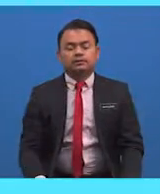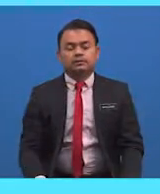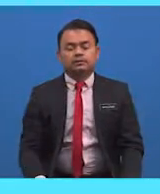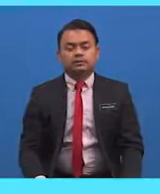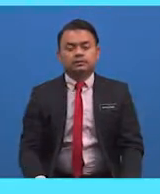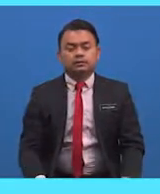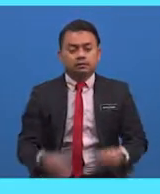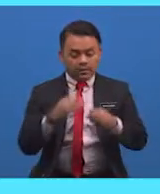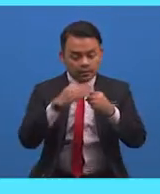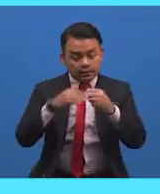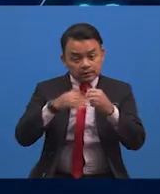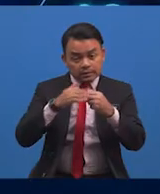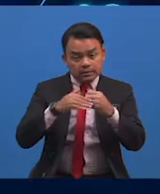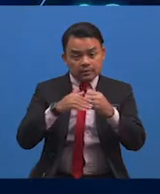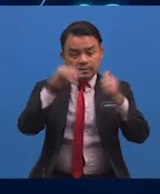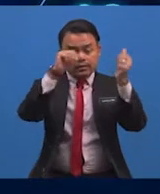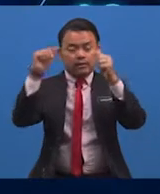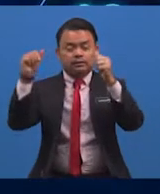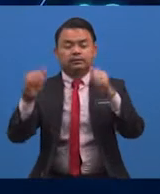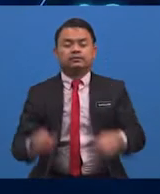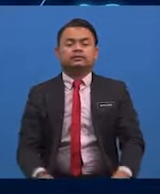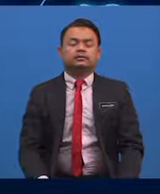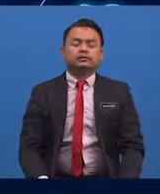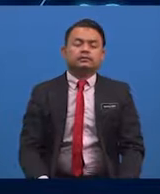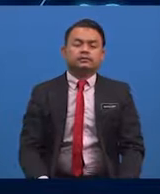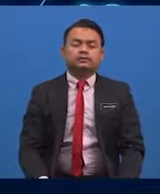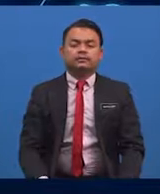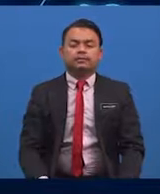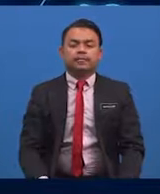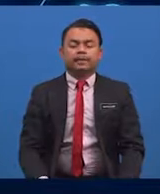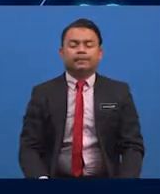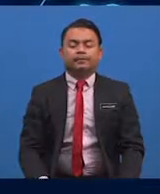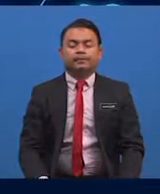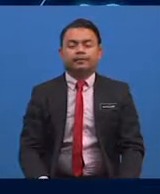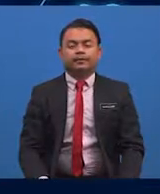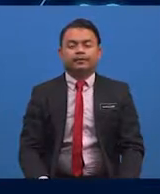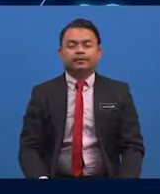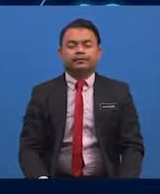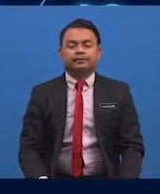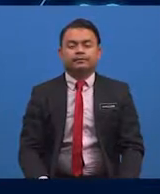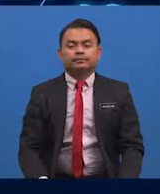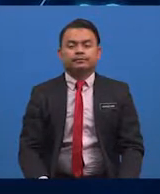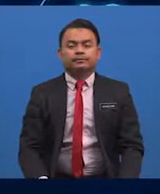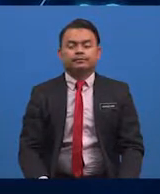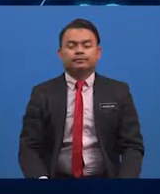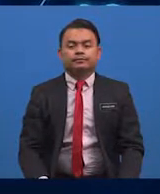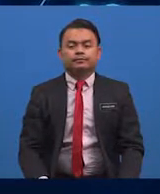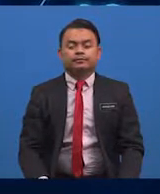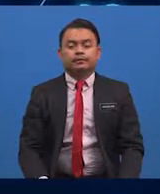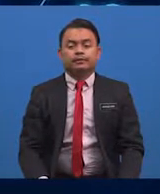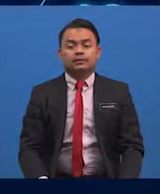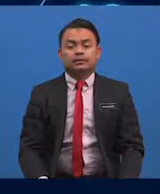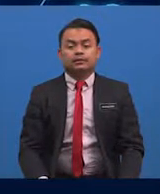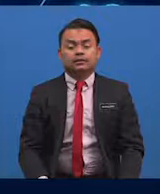hakisan layangan angin. Di kawasan gurun, kombinasi proses luluh hawa fizikal dan layangan angin